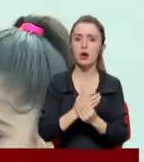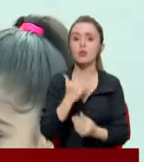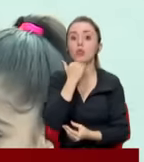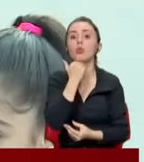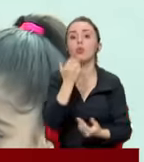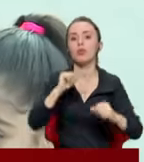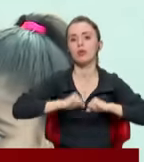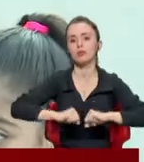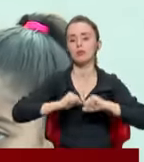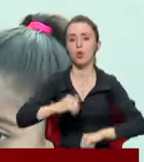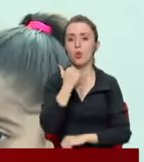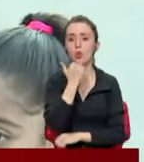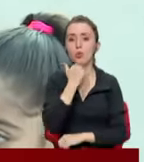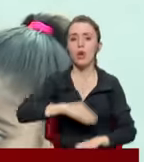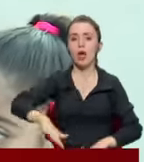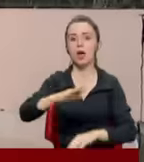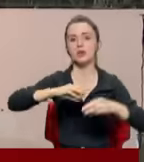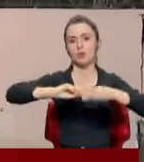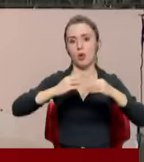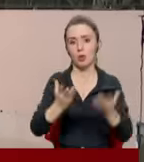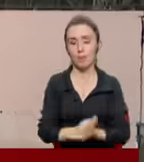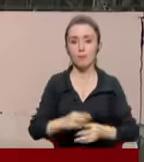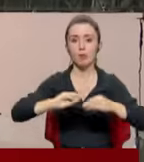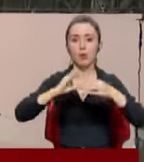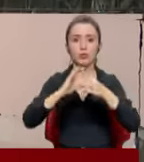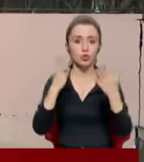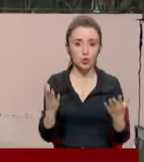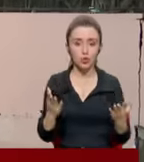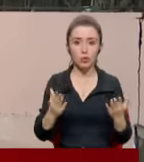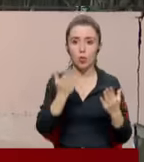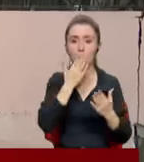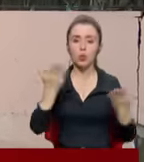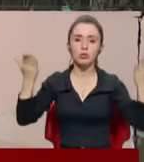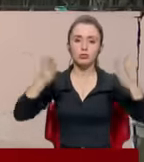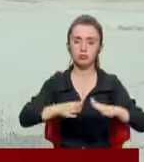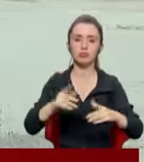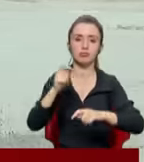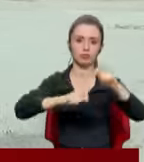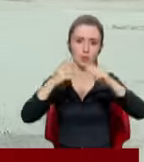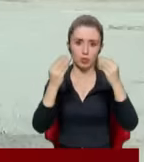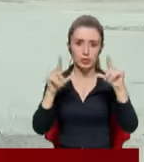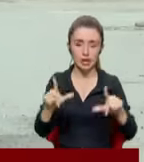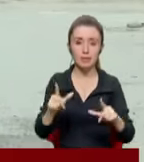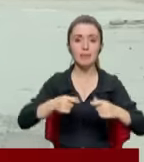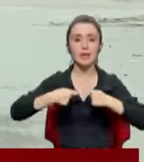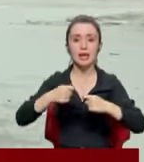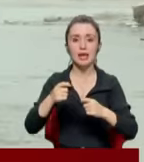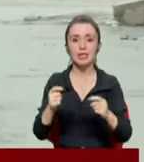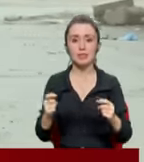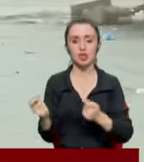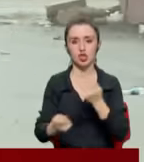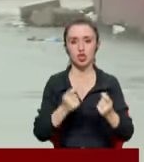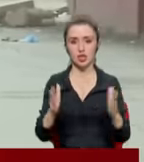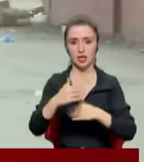dersimiz de sıkıntılı her şeyde geri kaldık sorunun çözümü isse yıkılan okulları yeniden yapılması ama Eğitim İş sendikasına